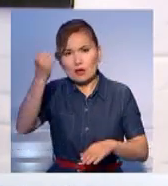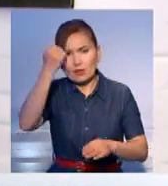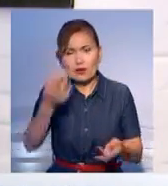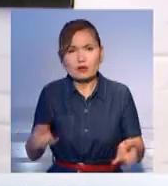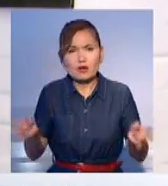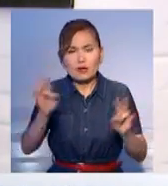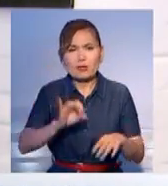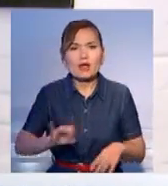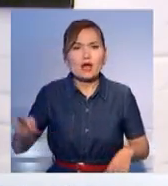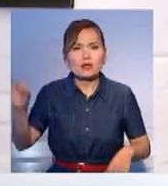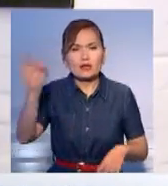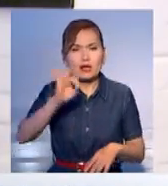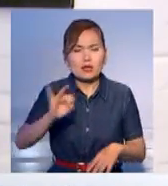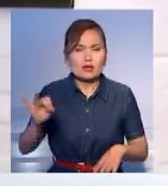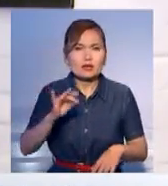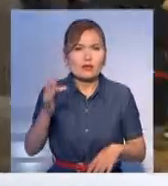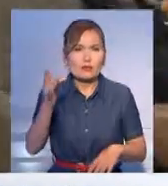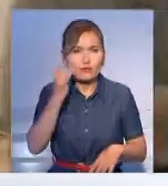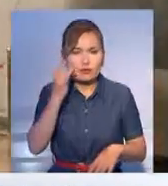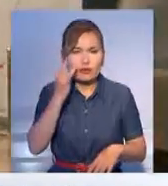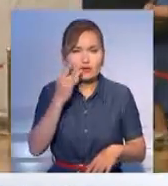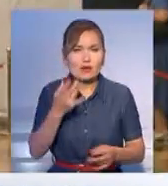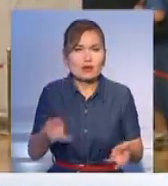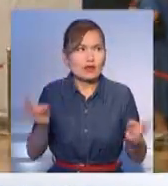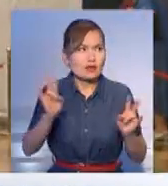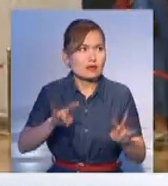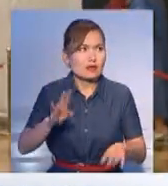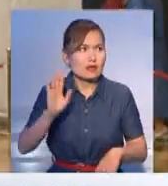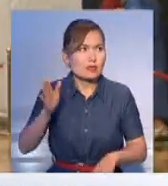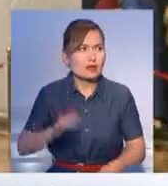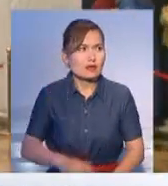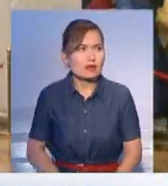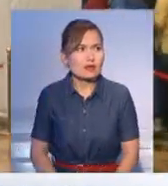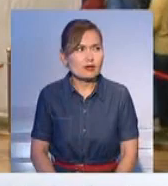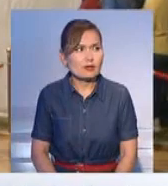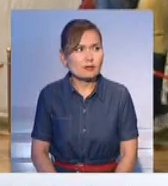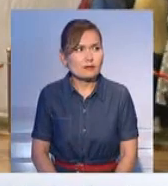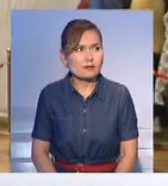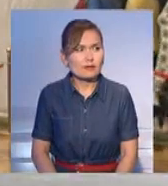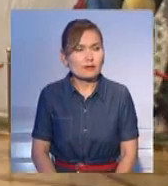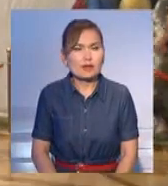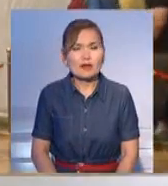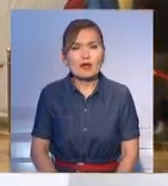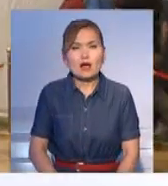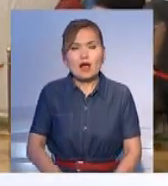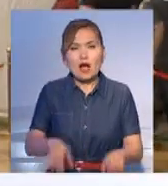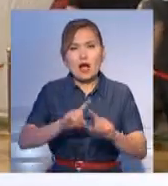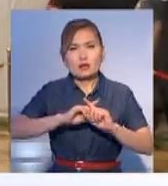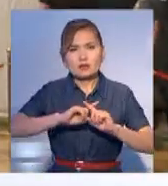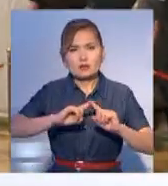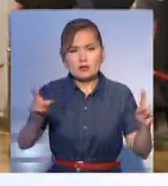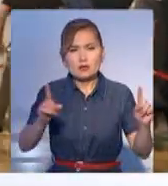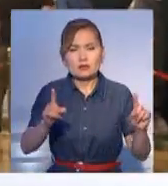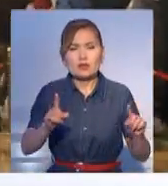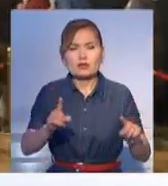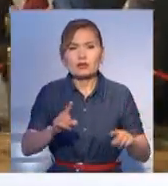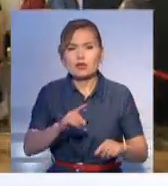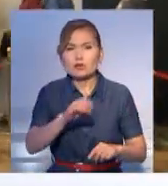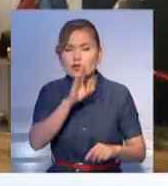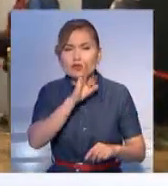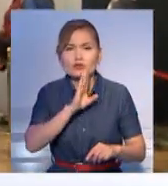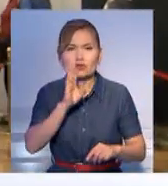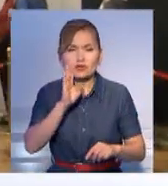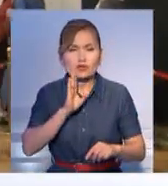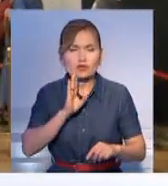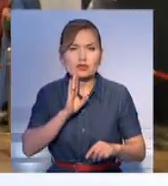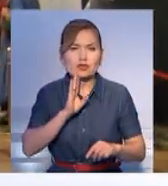тарихта, кинода жасаған рөлдері қалды. Сегіз қырлы бір сырлы актриса. Оның әдемілігі